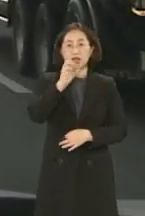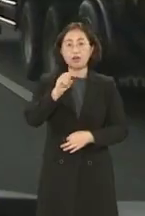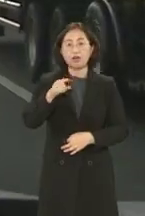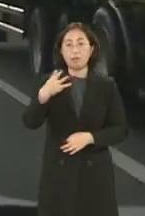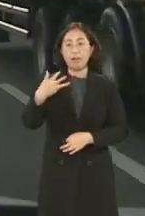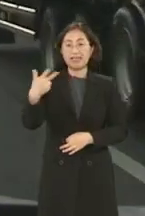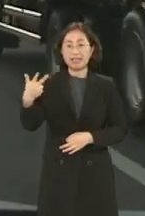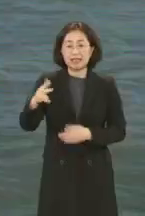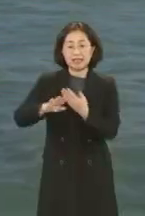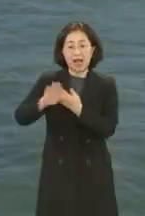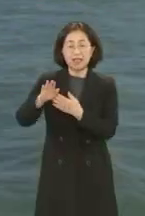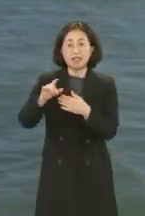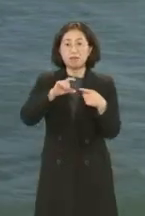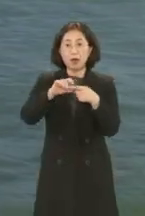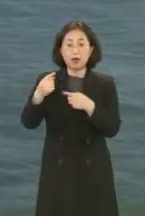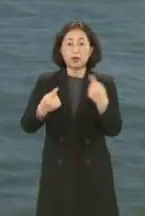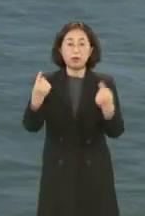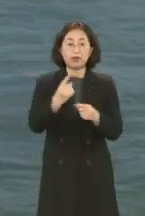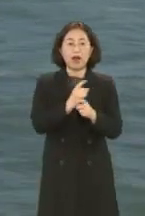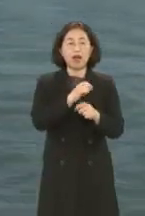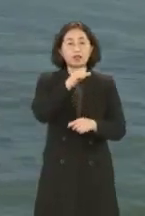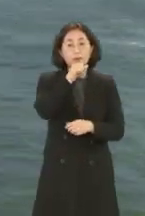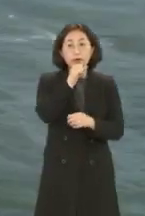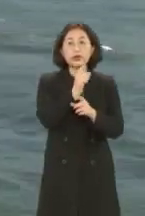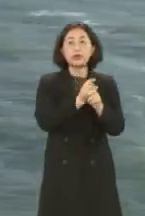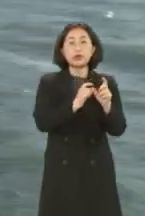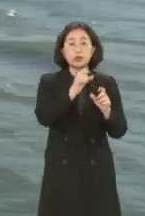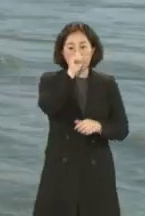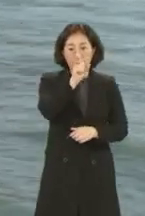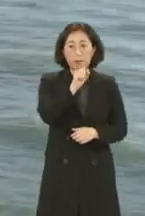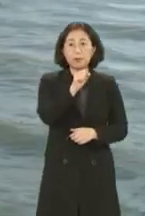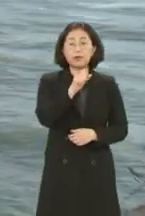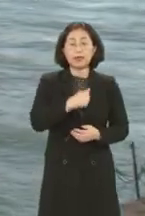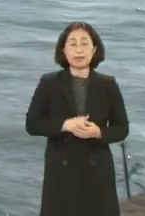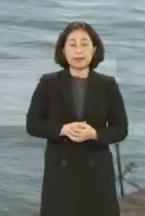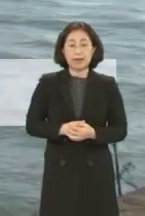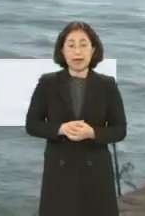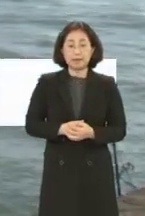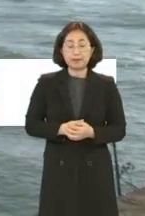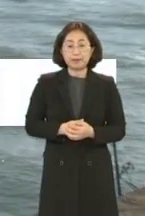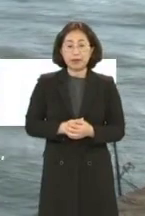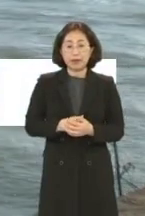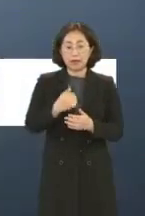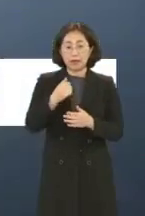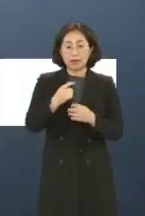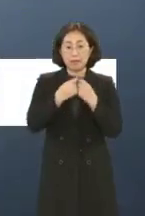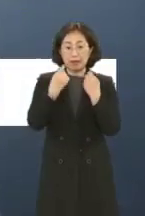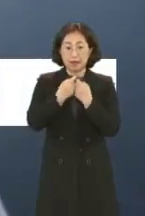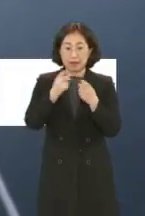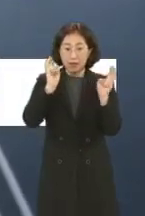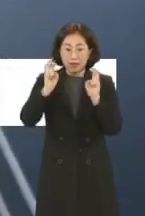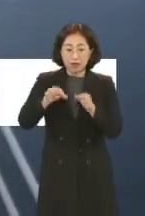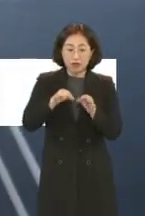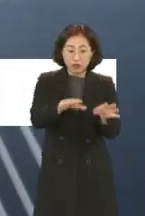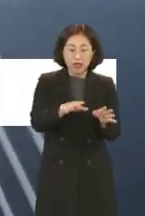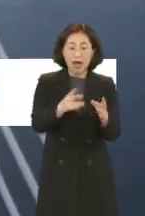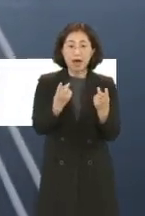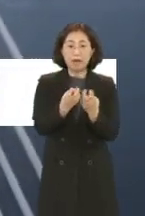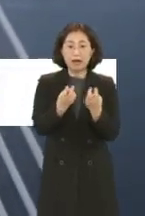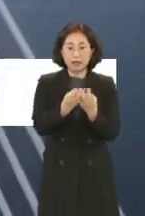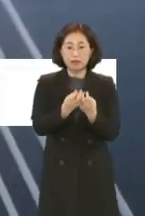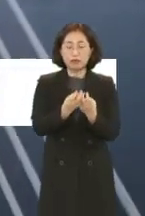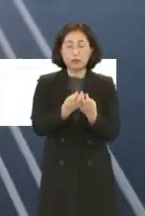다른 건설 사업 평균치보다 높았습니다. 사업 방식을 놓고 고심하던 충남도가 민간 투자로 방향을 정하고 사업